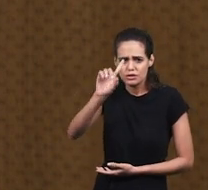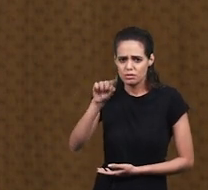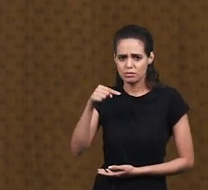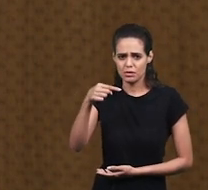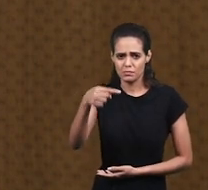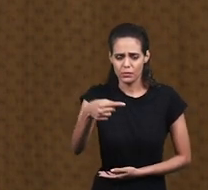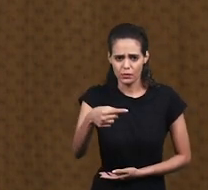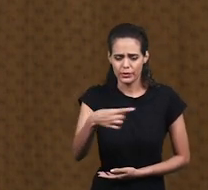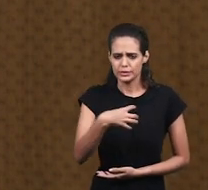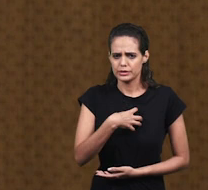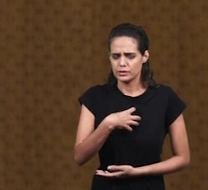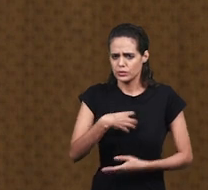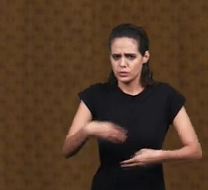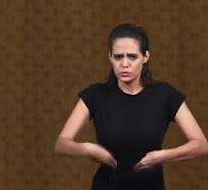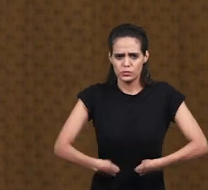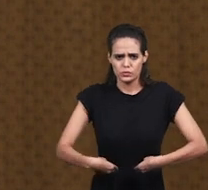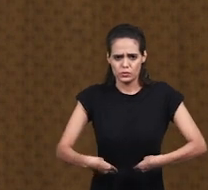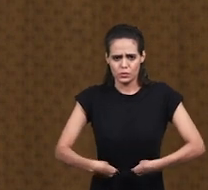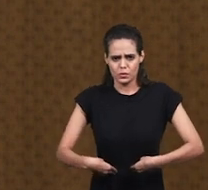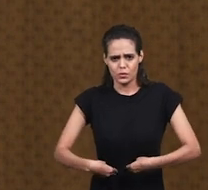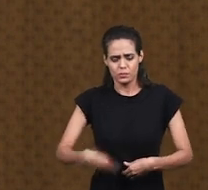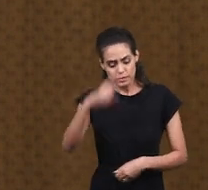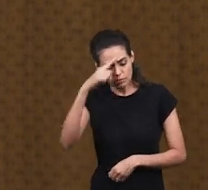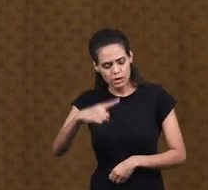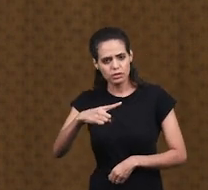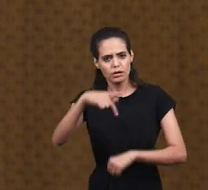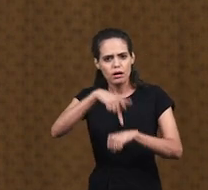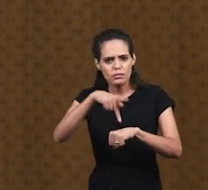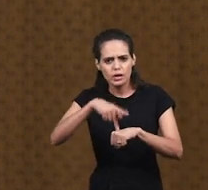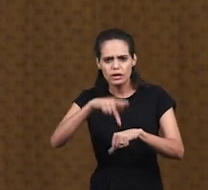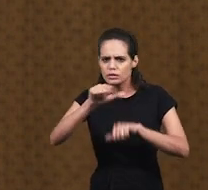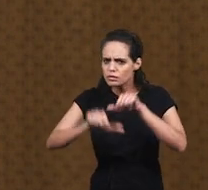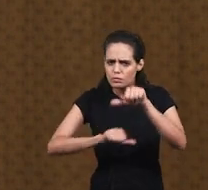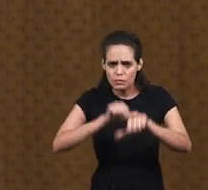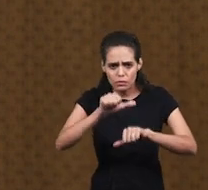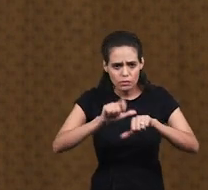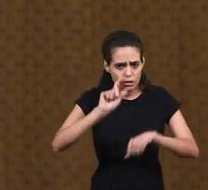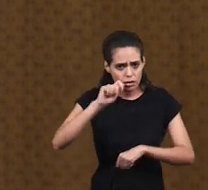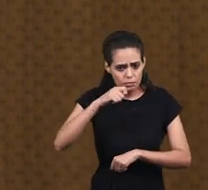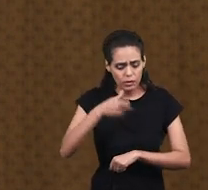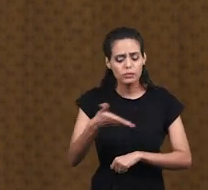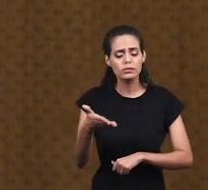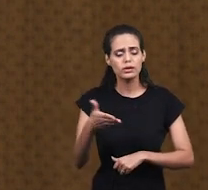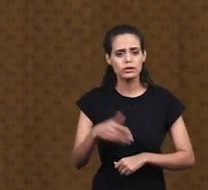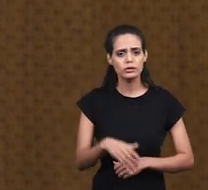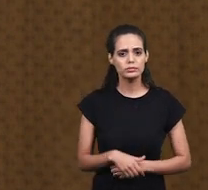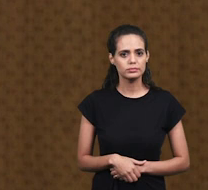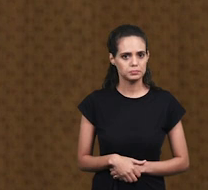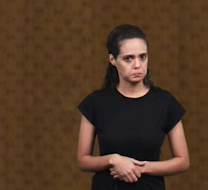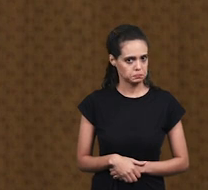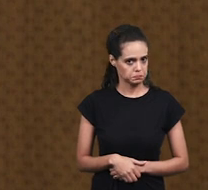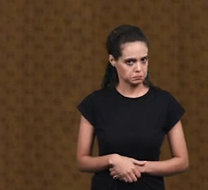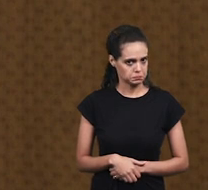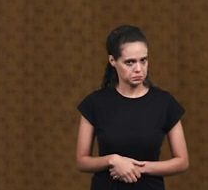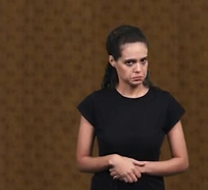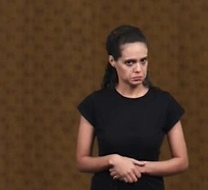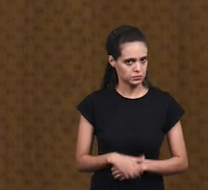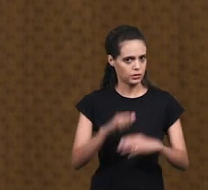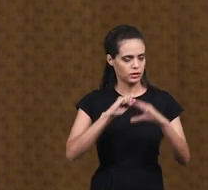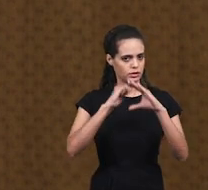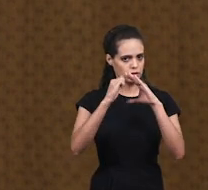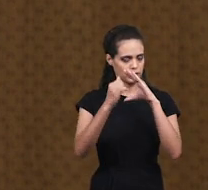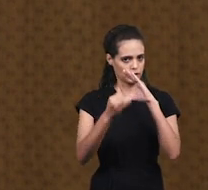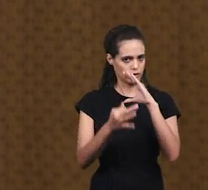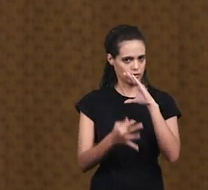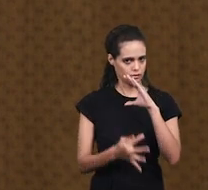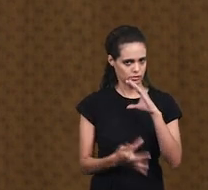ordre, il dit, transforme ces pierres en pain. L'aspect matériel, l'aspect physique, c'était cela qu'il voulait